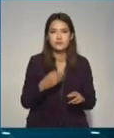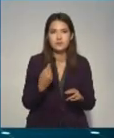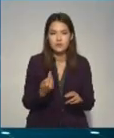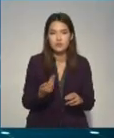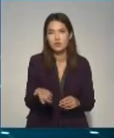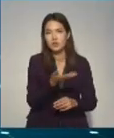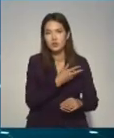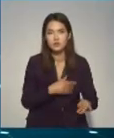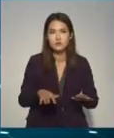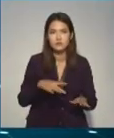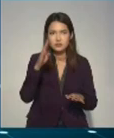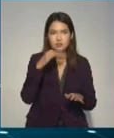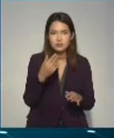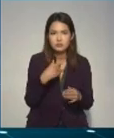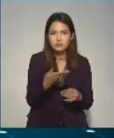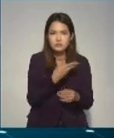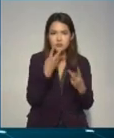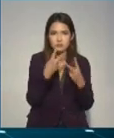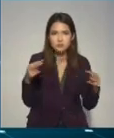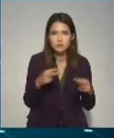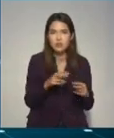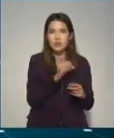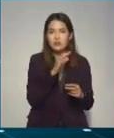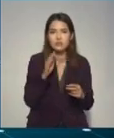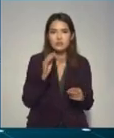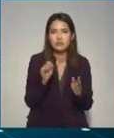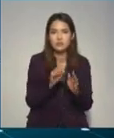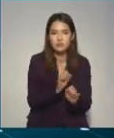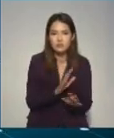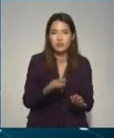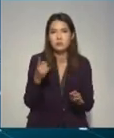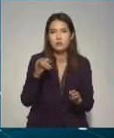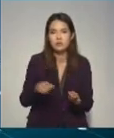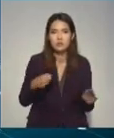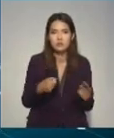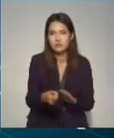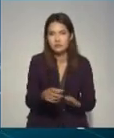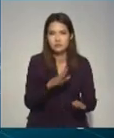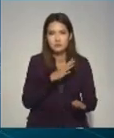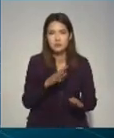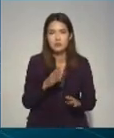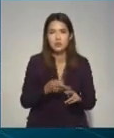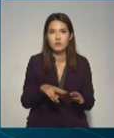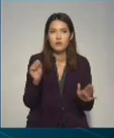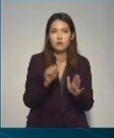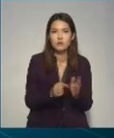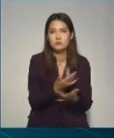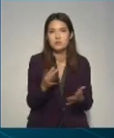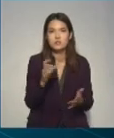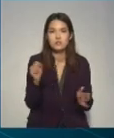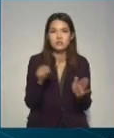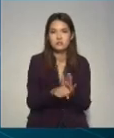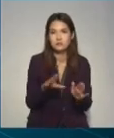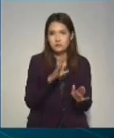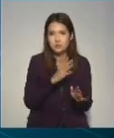Дмитрийдің өгей әкесі біздің көзімізше анасын соққыға жығып шашынан жұлқып далаға сүйреп алып шықты. Кейін Дмитрийді де бірнеше рет ұрды.